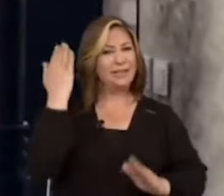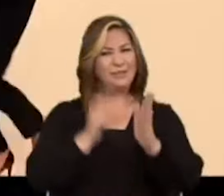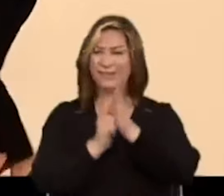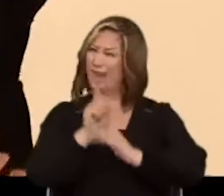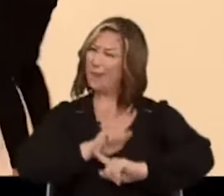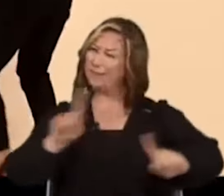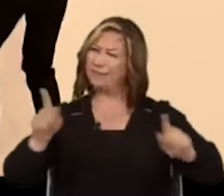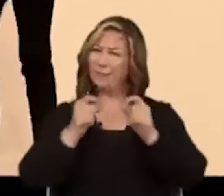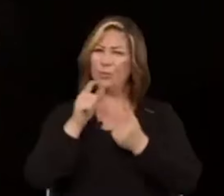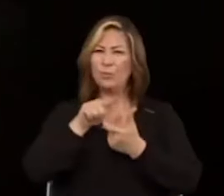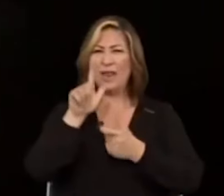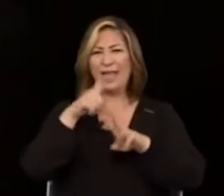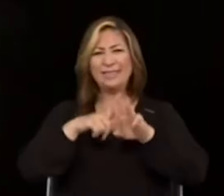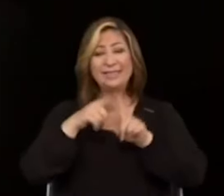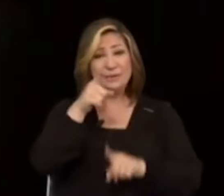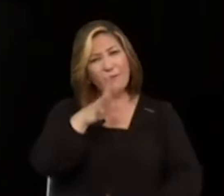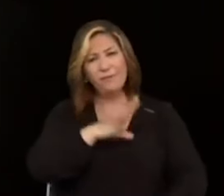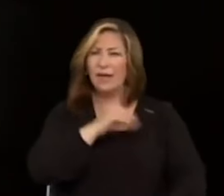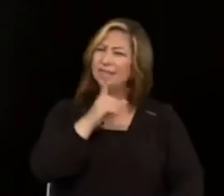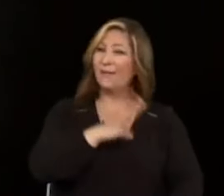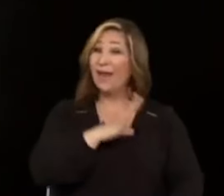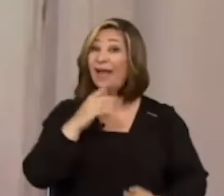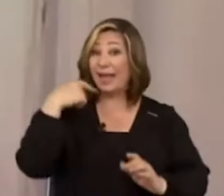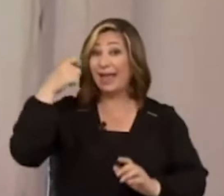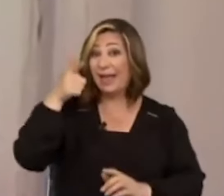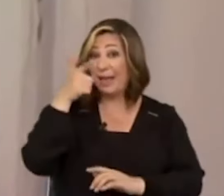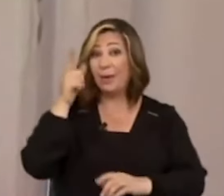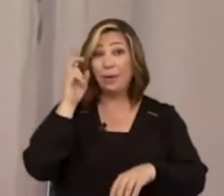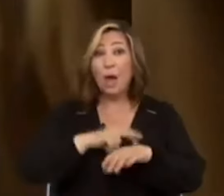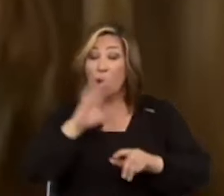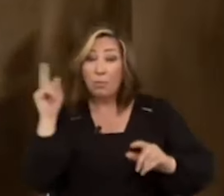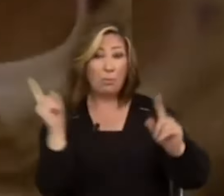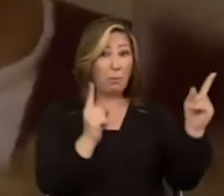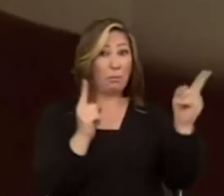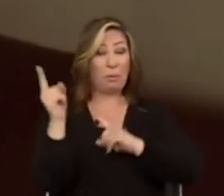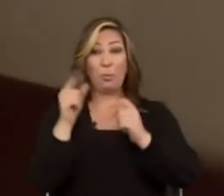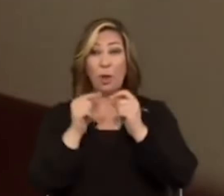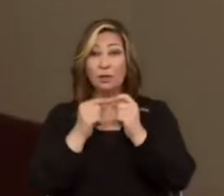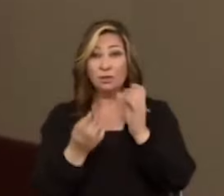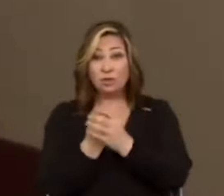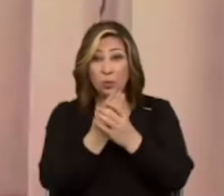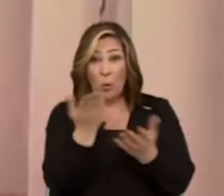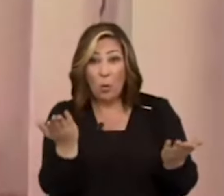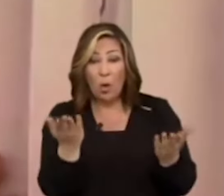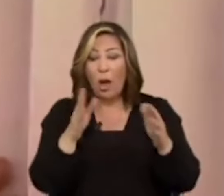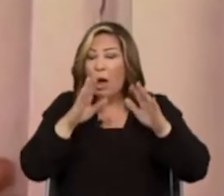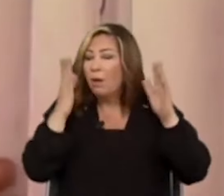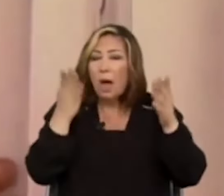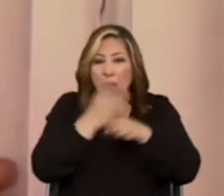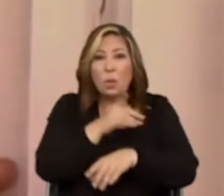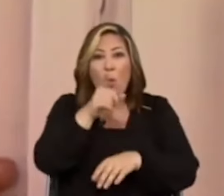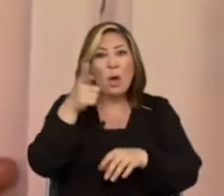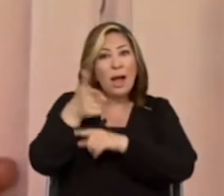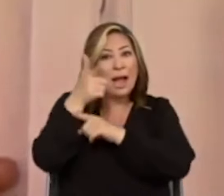Geçmişini silemezsin Bülent Serttaş. Sen Var Ya Sen klibini hatırlıyoruz. Her yerden çıkan bir Bülent Serttaş'ı canlandırıyordun. Aslında o